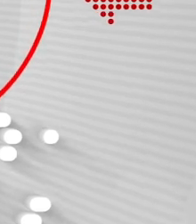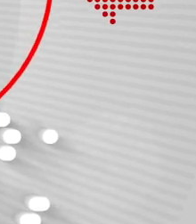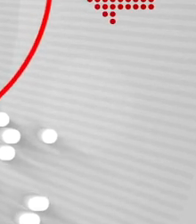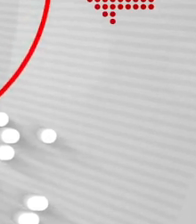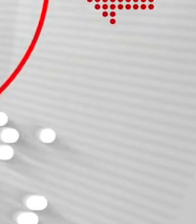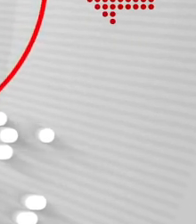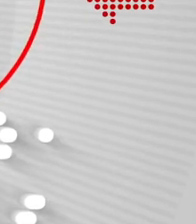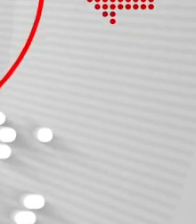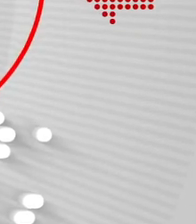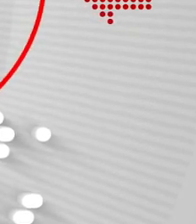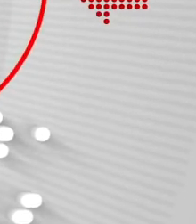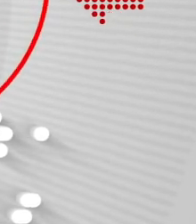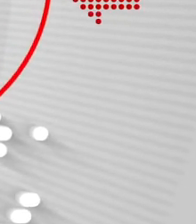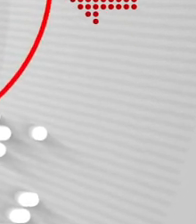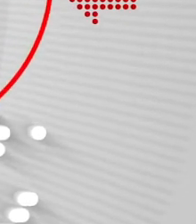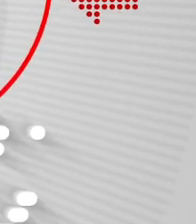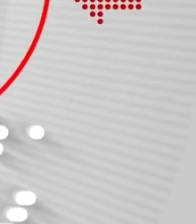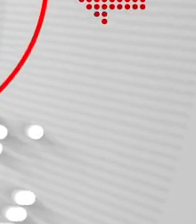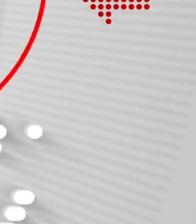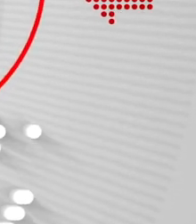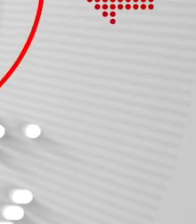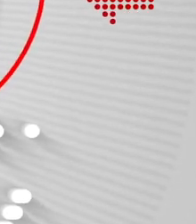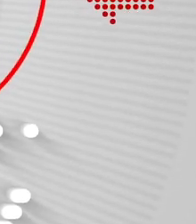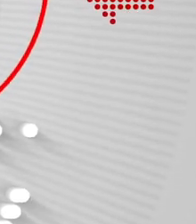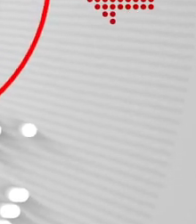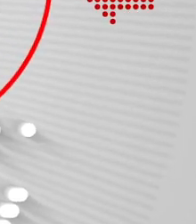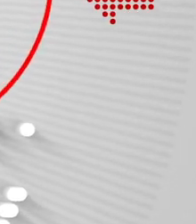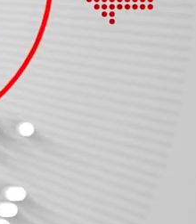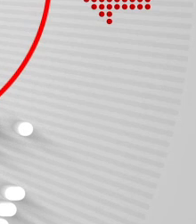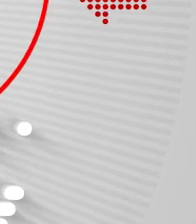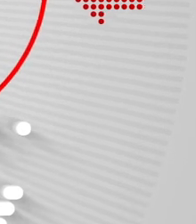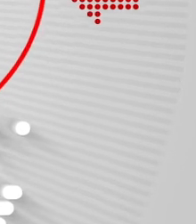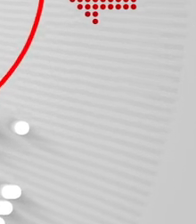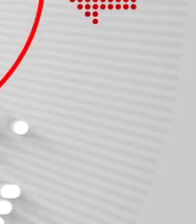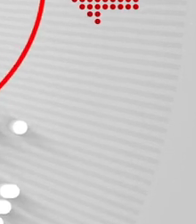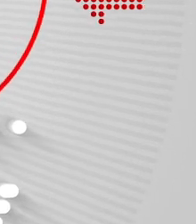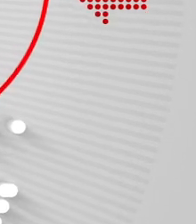isterseniz bildirimleri açabilirsiniz abone